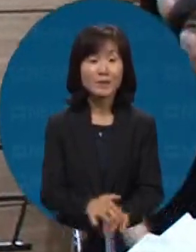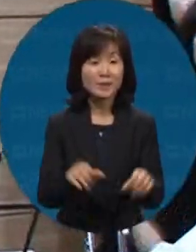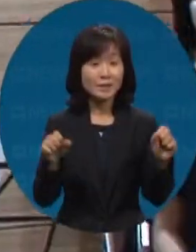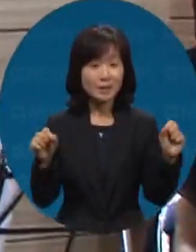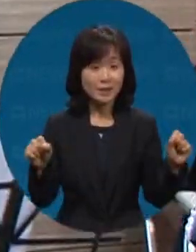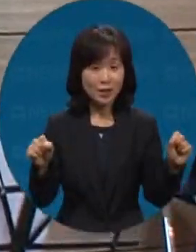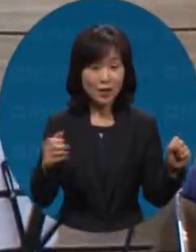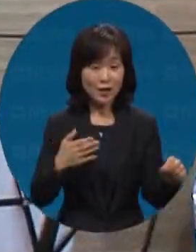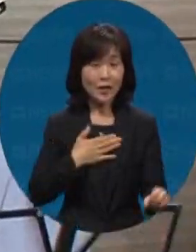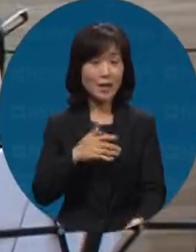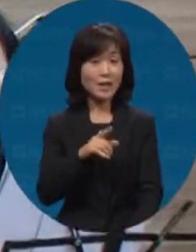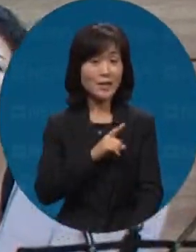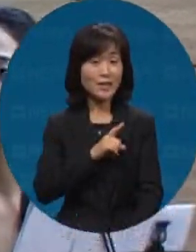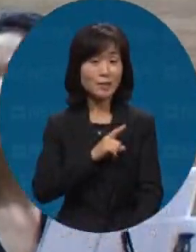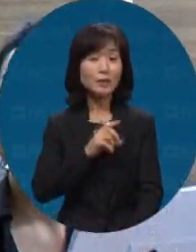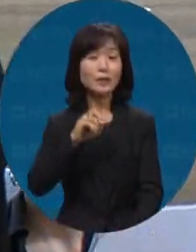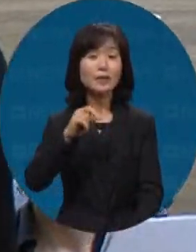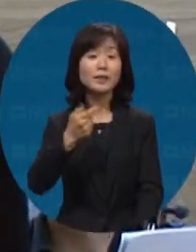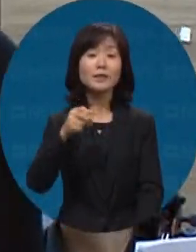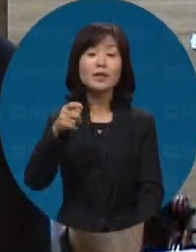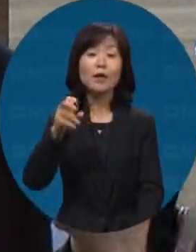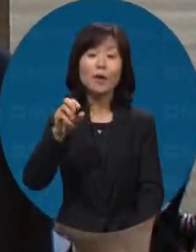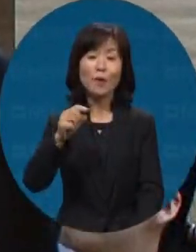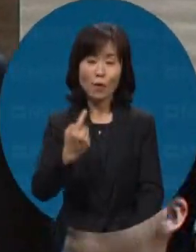안녕하세요. 저는 은성원입니다.